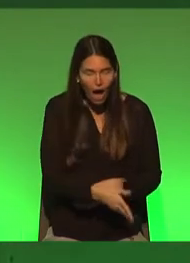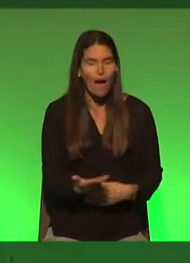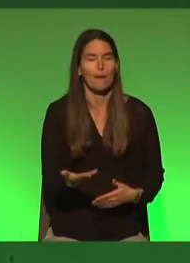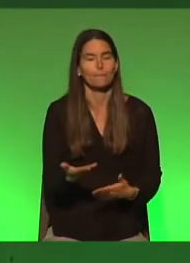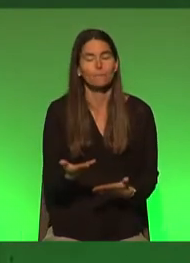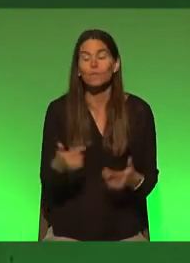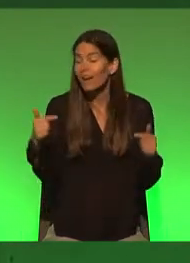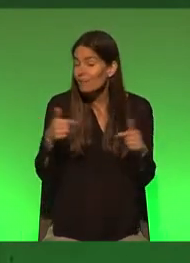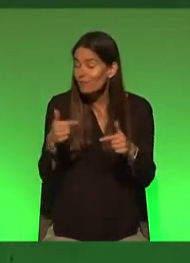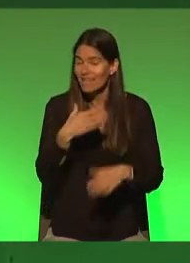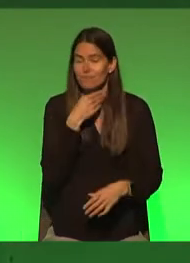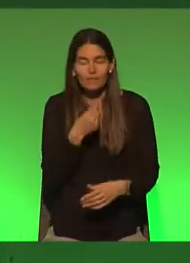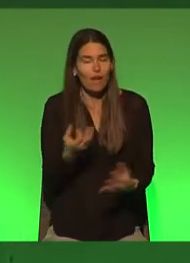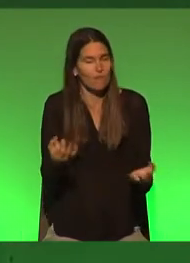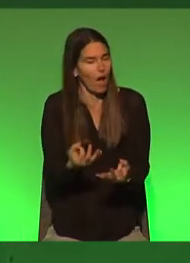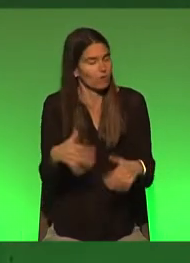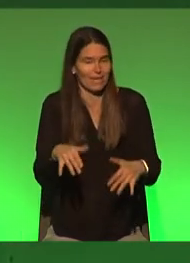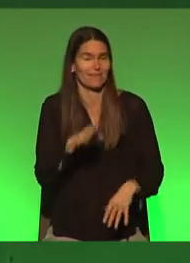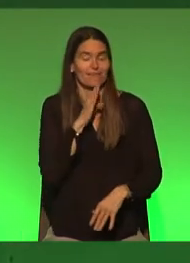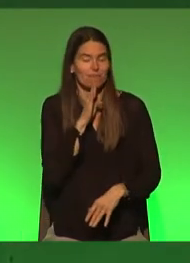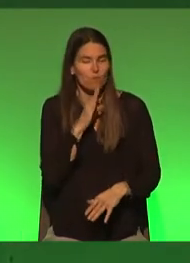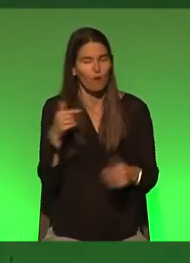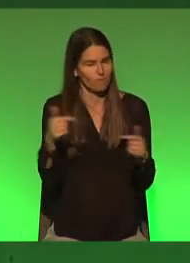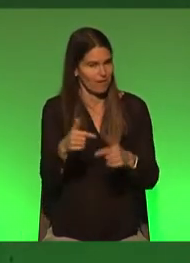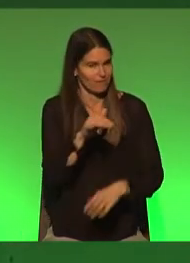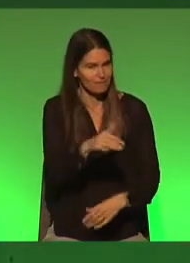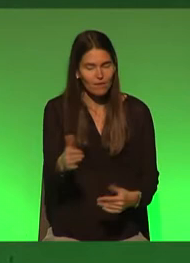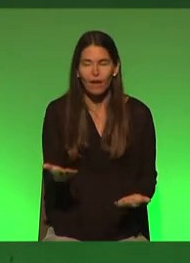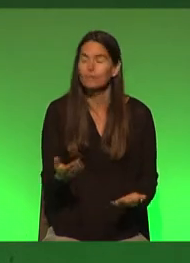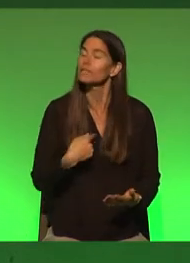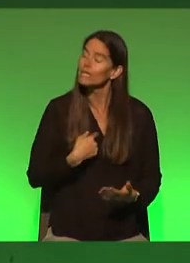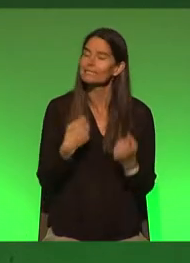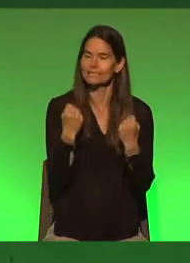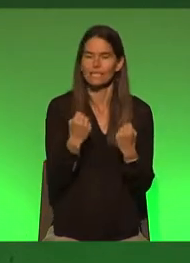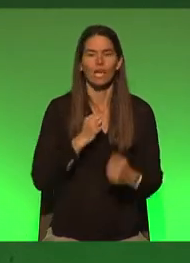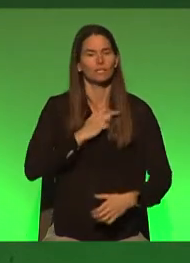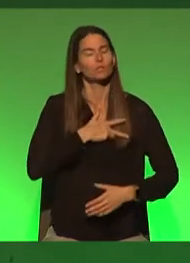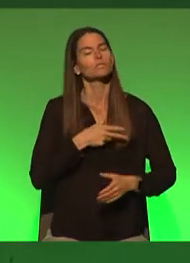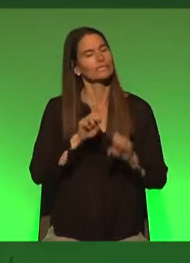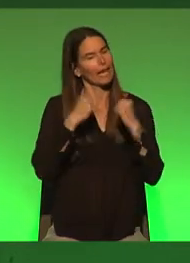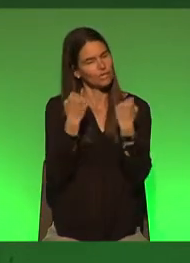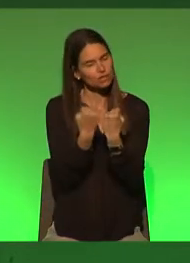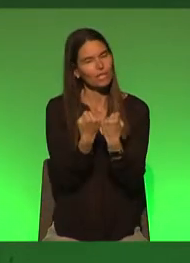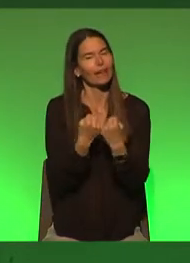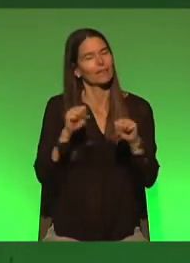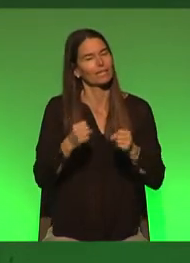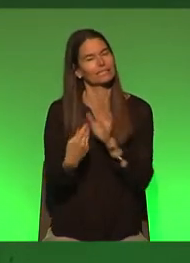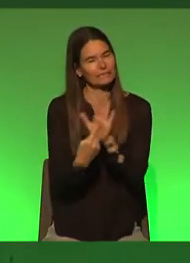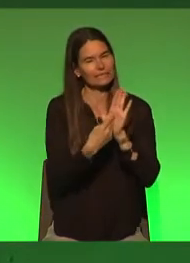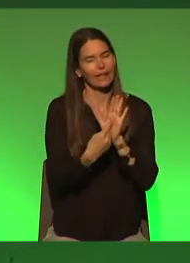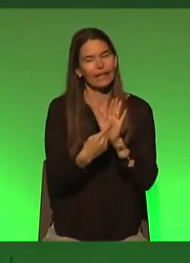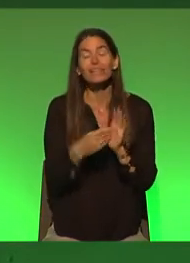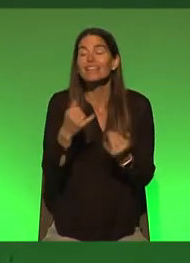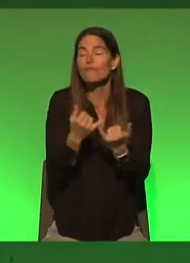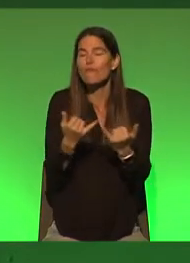ist. Ich bin sicher, liebe Freundinnen und Freunde, erstens, ein Sozialstaat misst sich daran, wie er mit seinen Schwächsten umgeht.